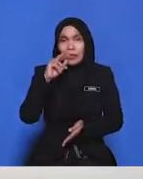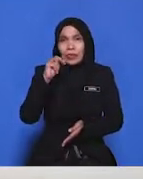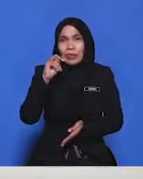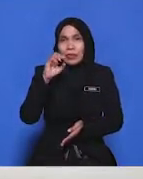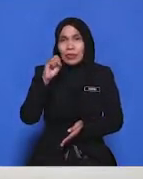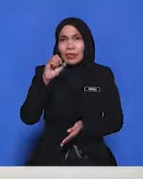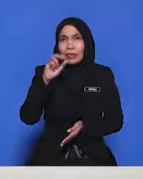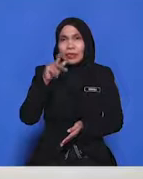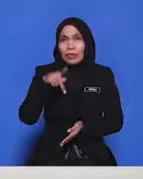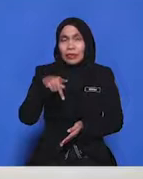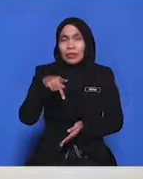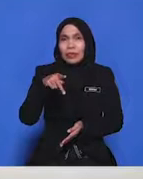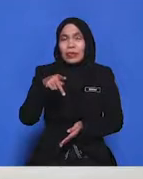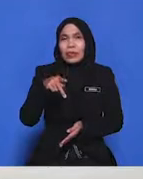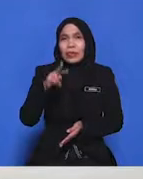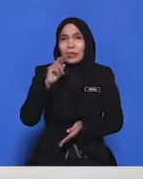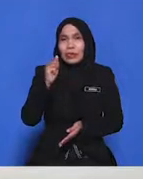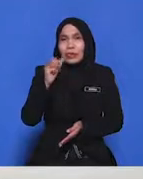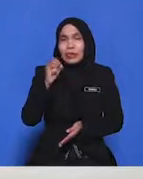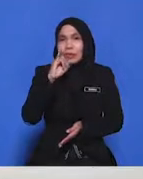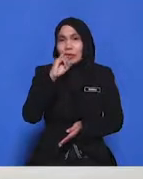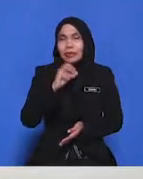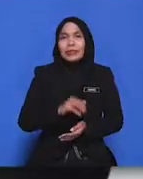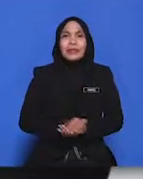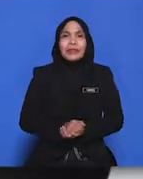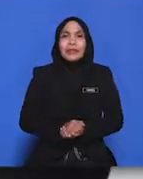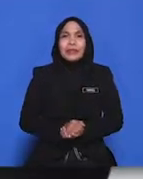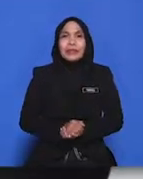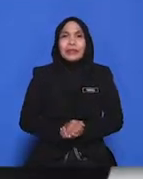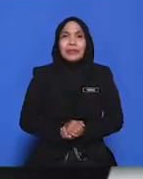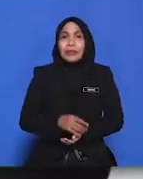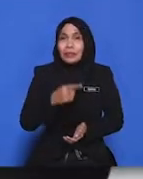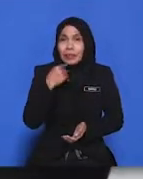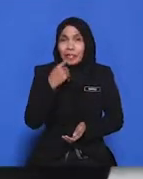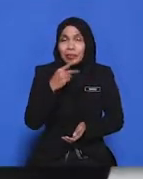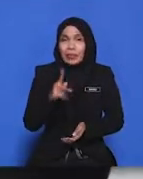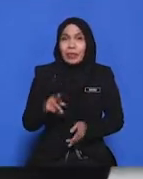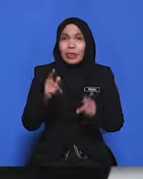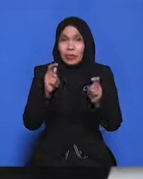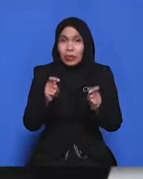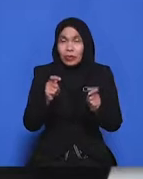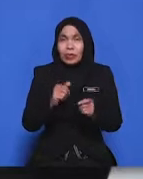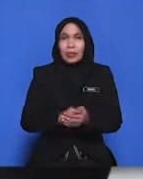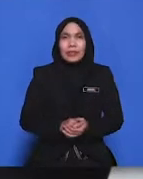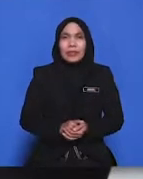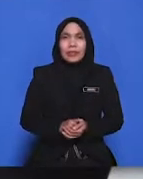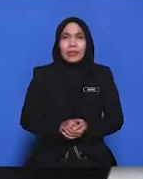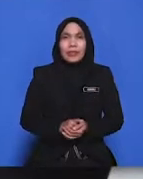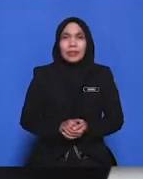sama meletakkan akhirat di hati kita. Siapakah tokoh yang ustazah